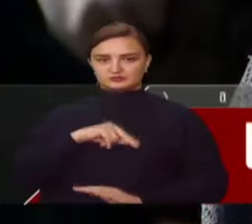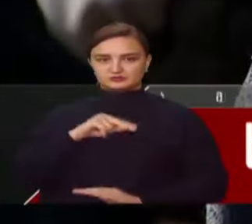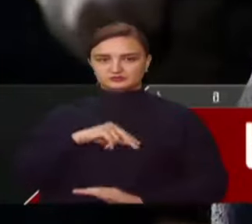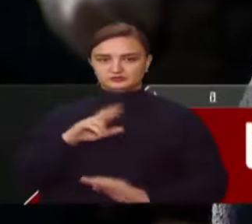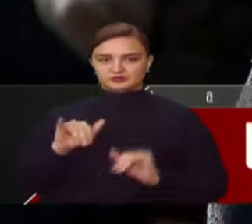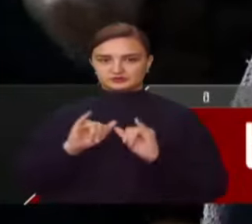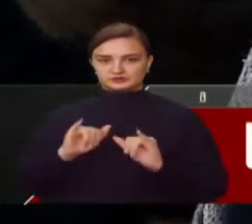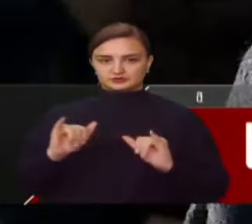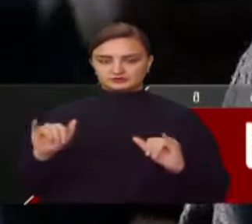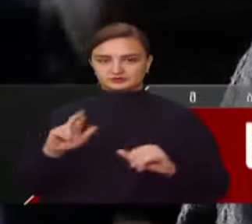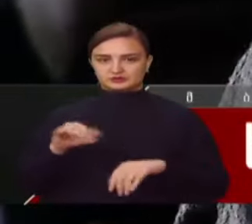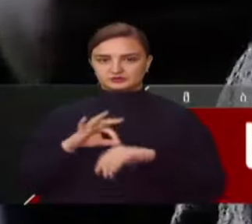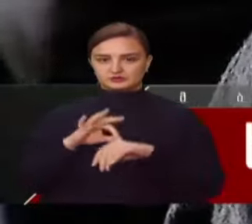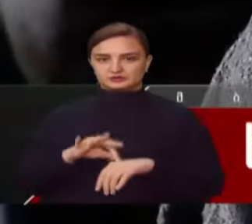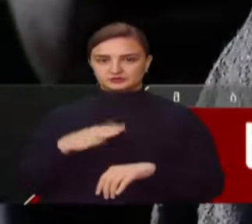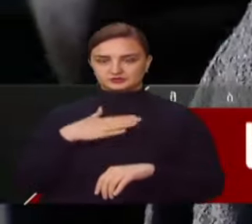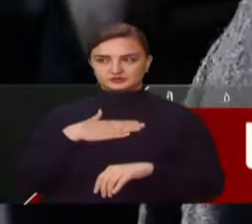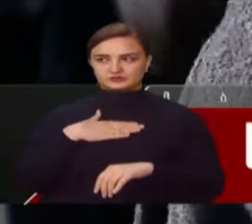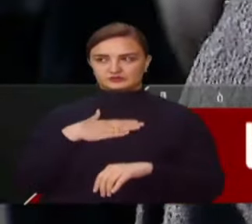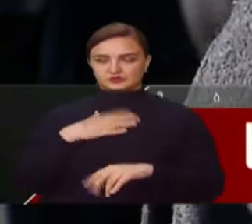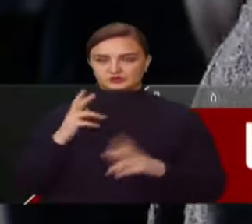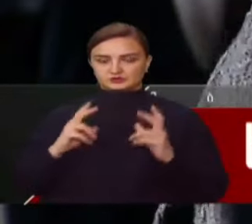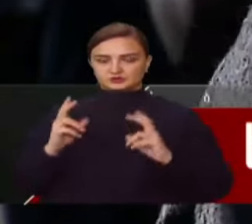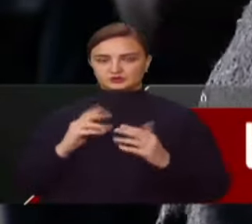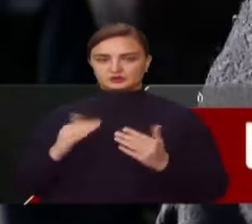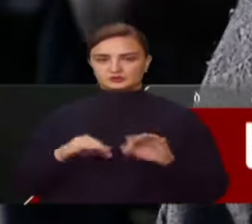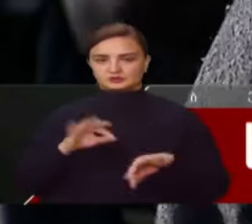დაიწყო მუშაობა, რომ განვითარდეს და განხორციელდეს ჩვენი სტუდენტური პროექტი.